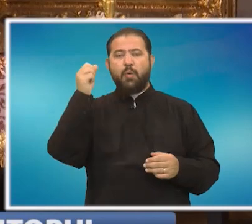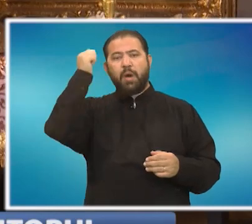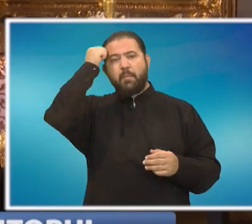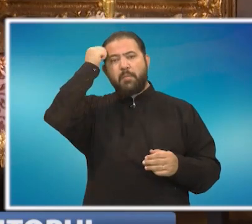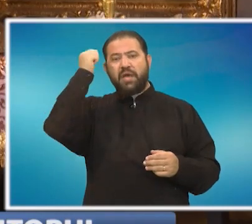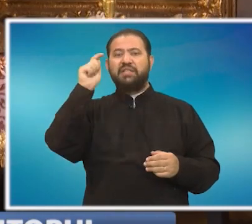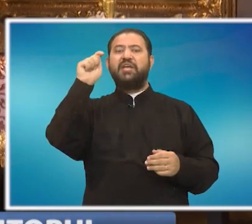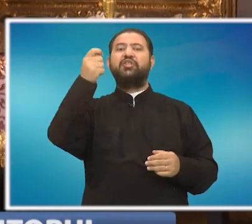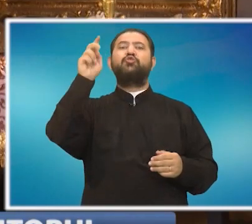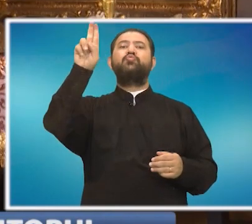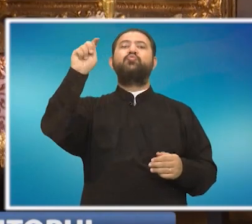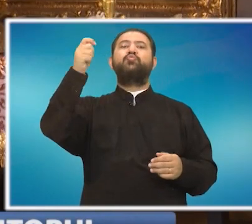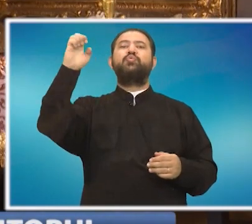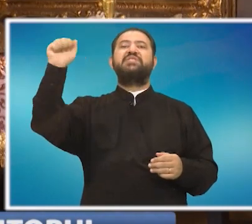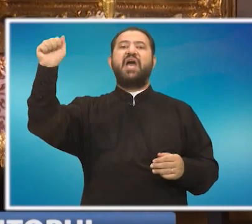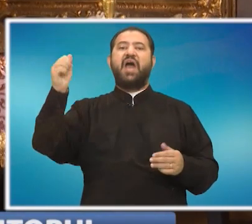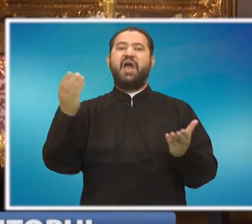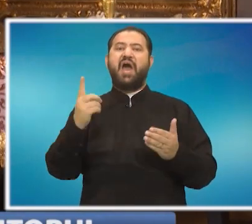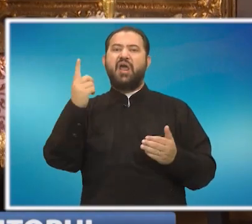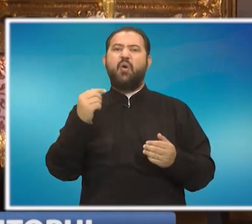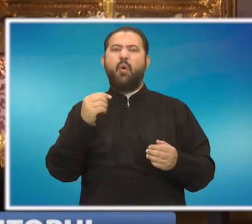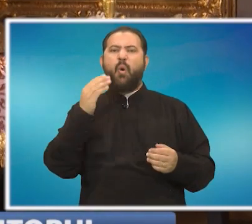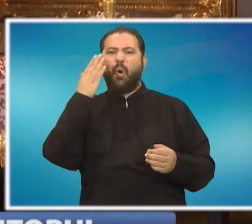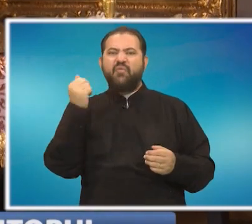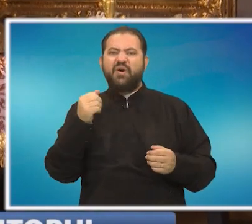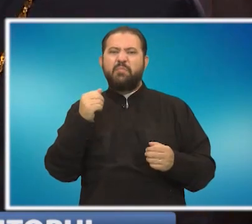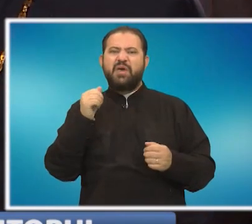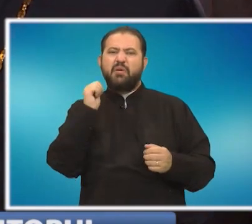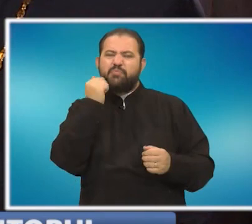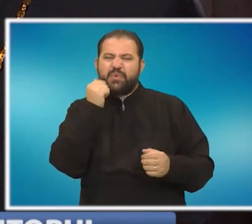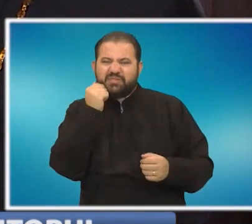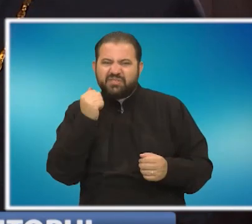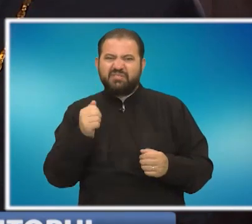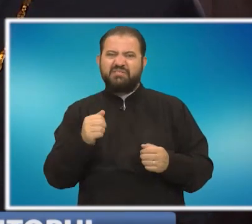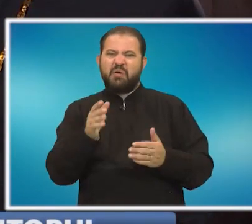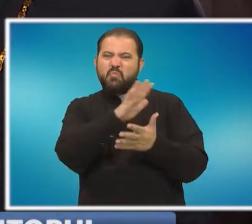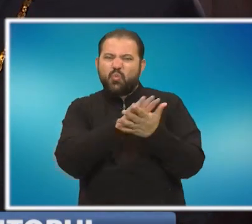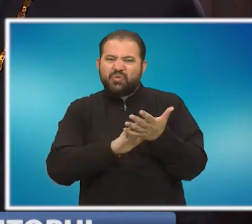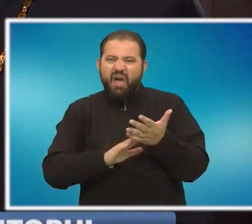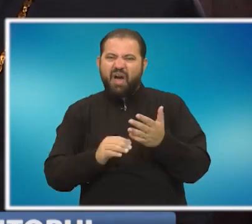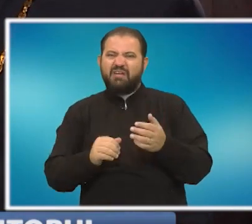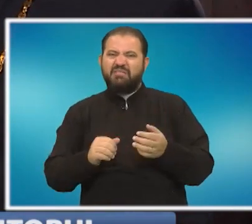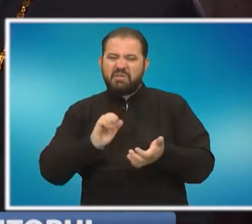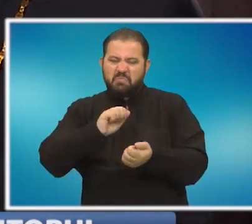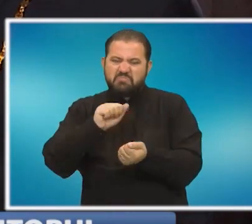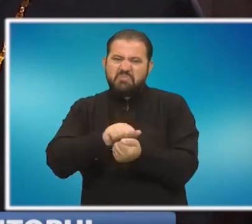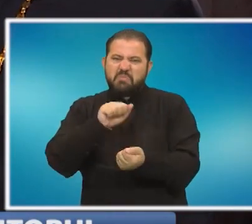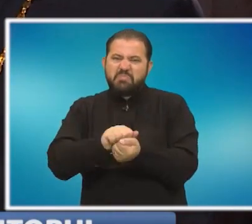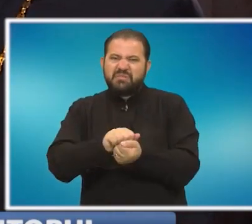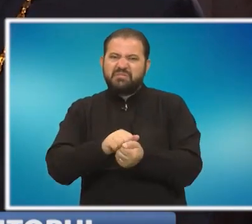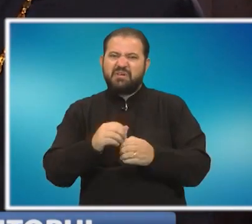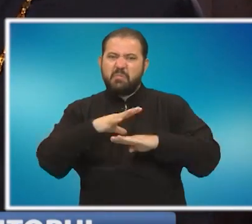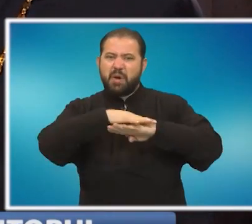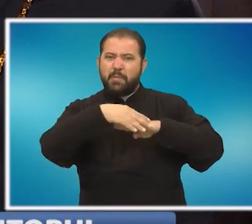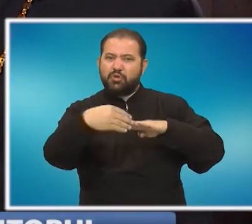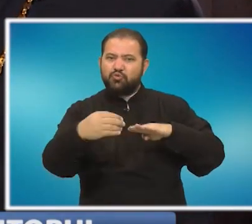aceea care, deși murtară de noroi pe picioare, este în simplitatea ei, în rugăciune, în fața